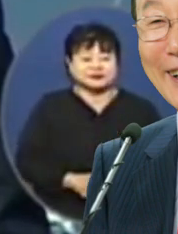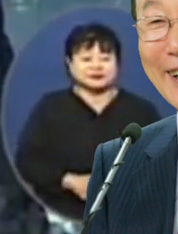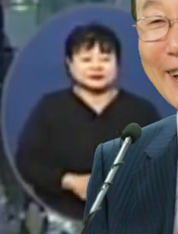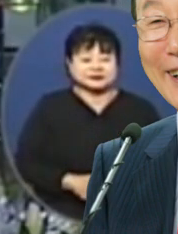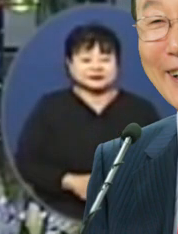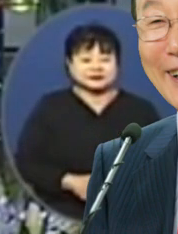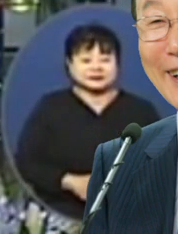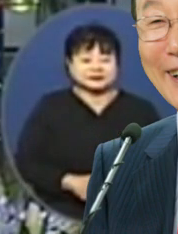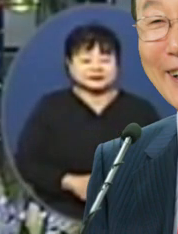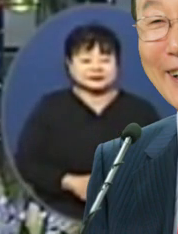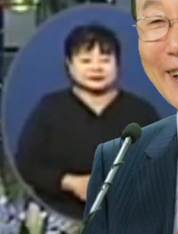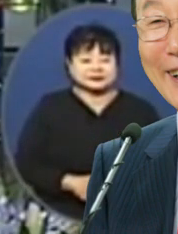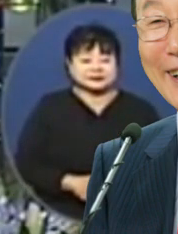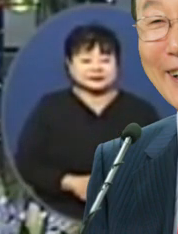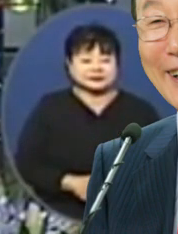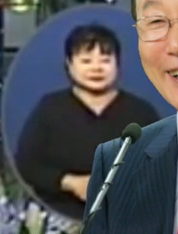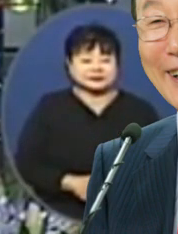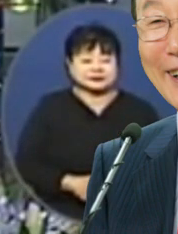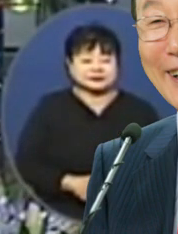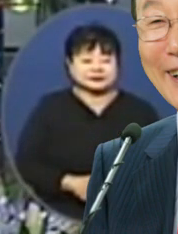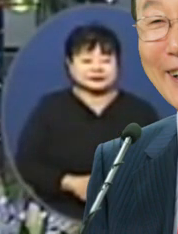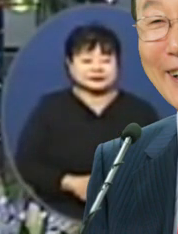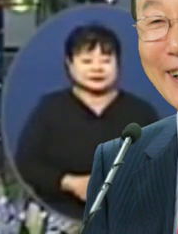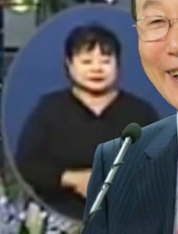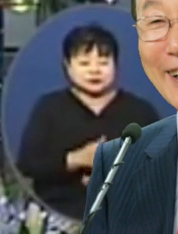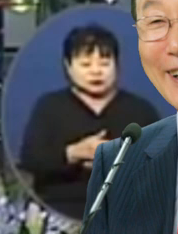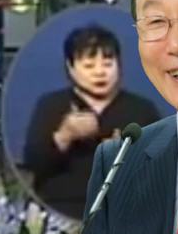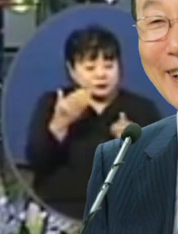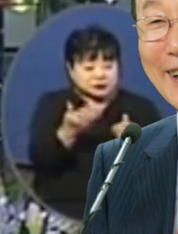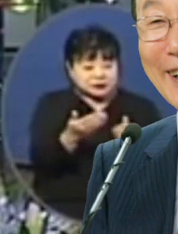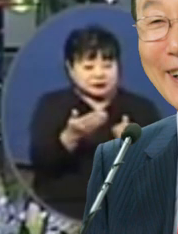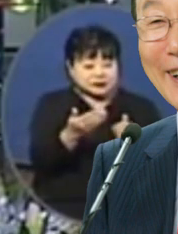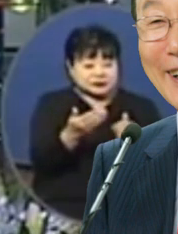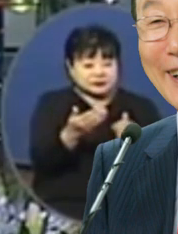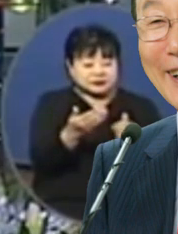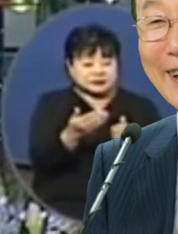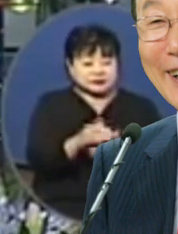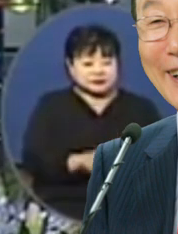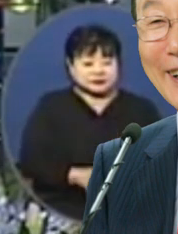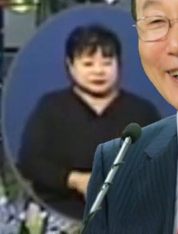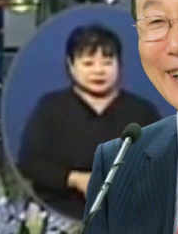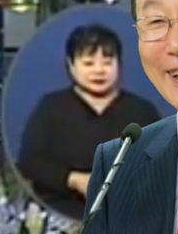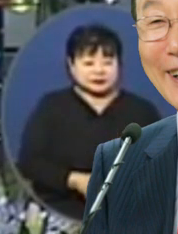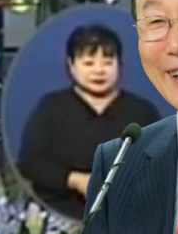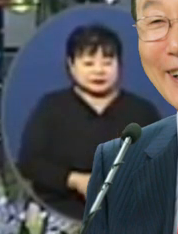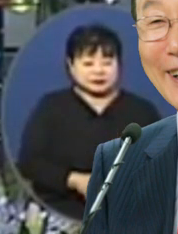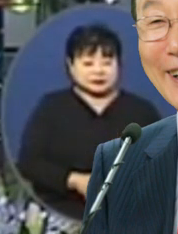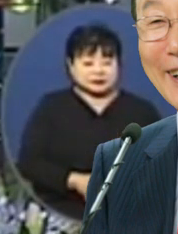우리 주님께서